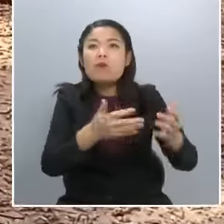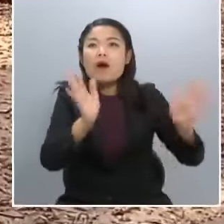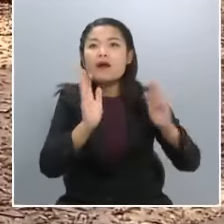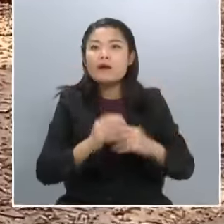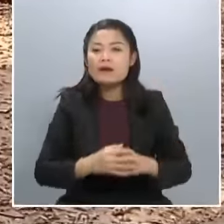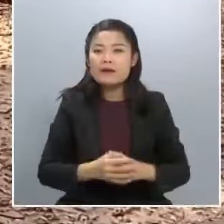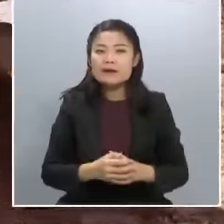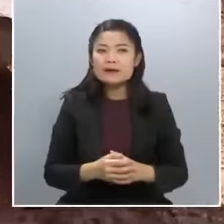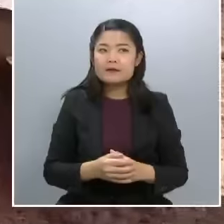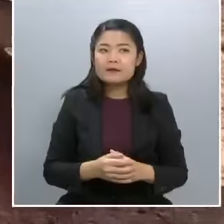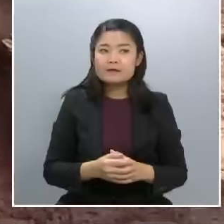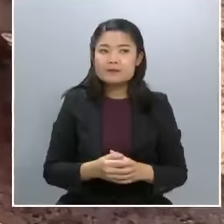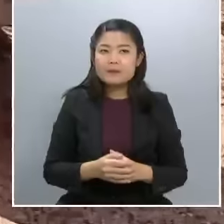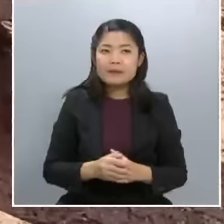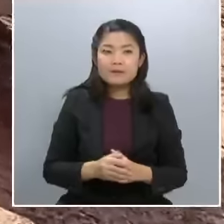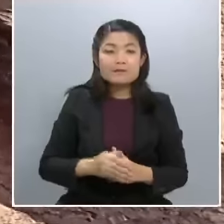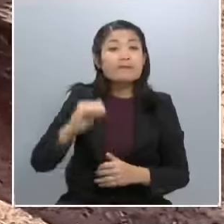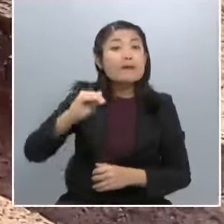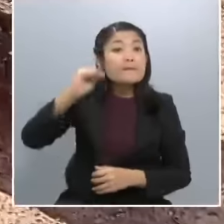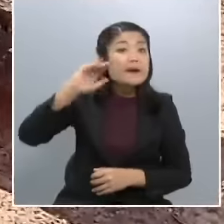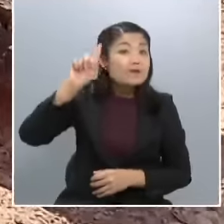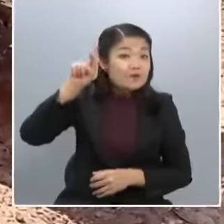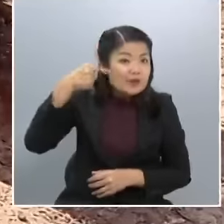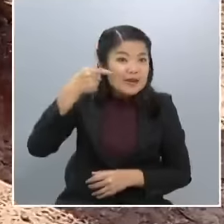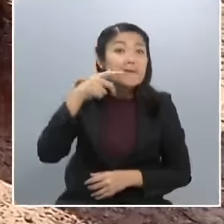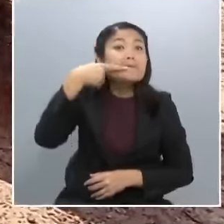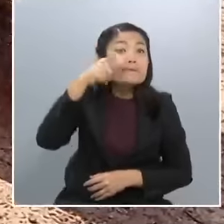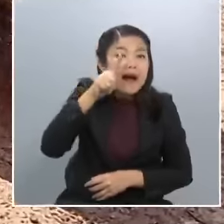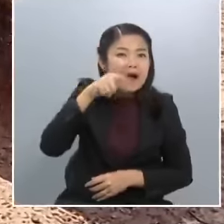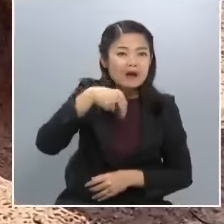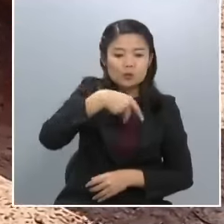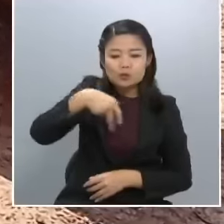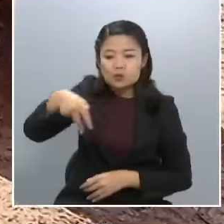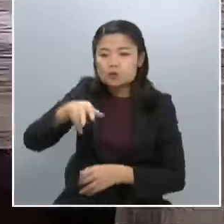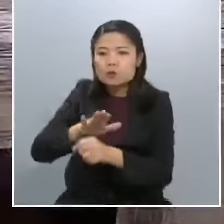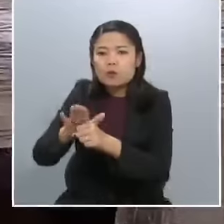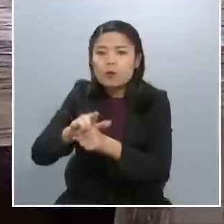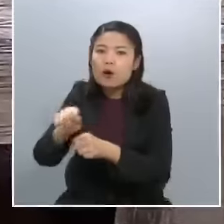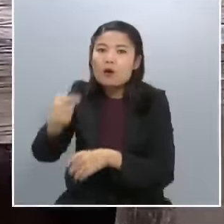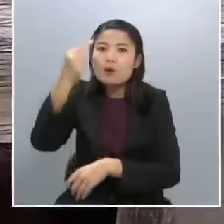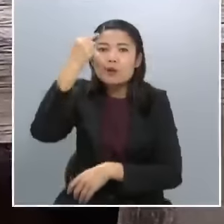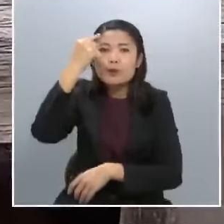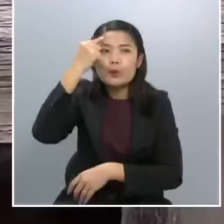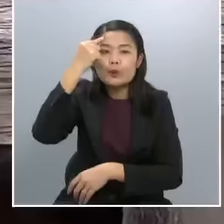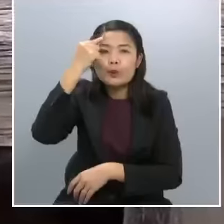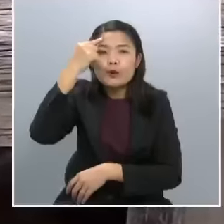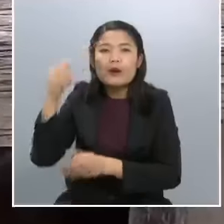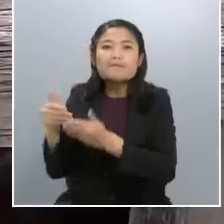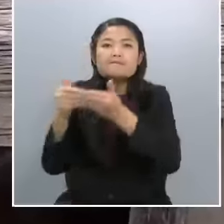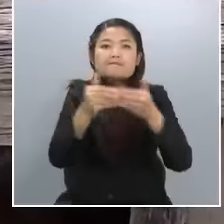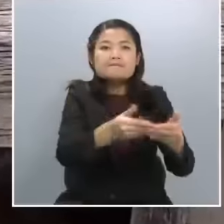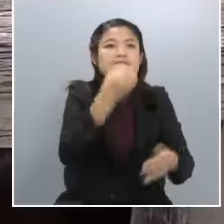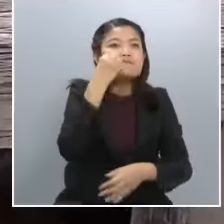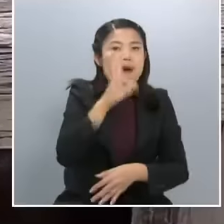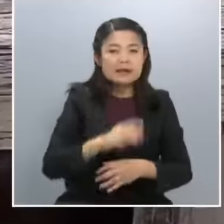แล้วจังหวะนั้นเองพี่สาวตนเองเนี่ยเดินกลับมาพอดีทำให้ทราบเรื่องราวทั้งหมดที่เกิดขึ้นก็เลยพากันกลับบ้าน